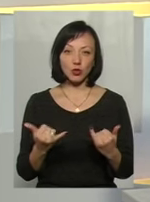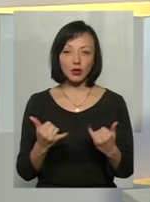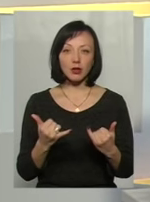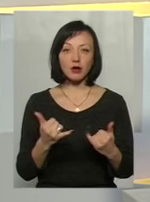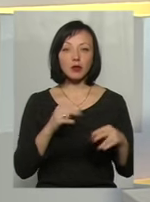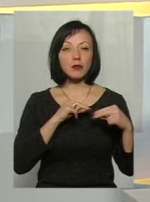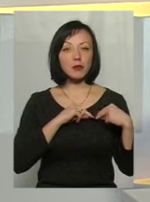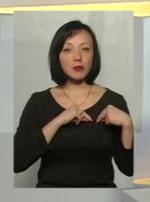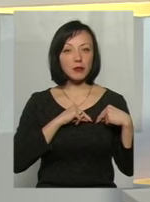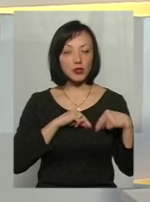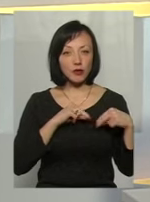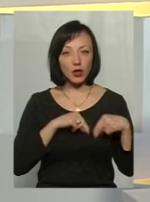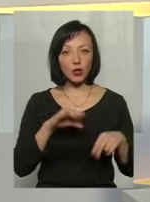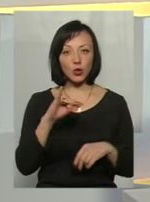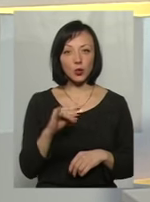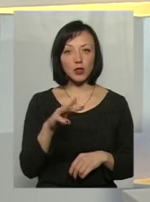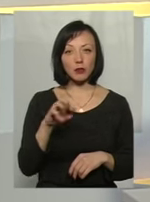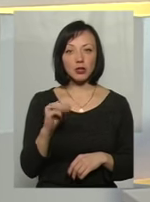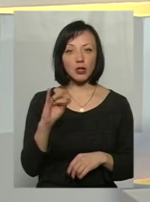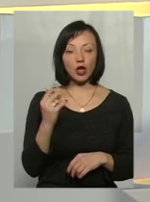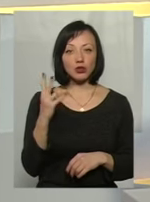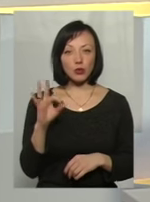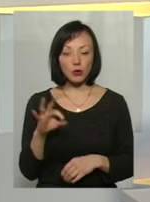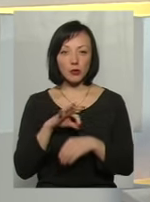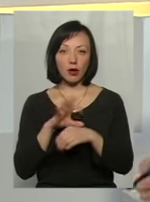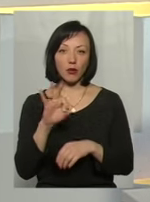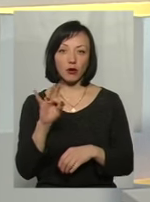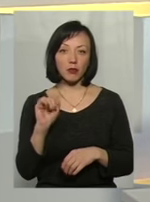студії, для вас працювала Юна Мітрашко, ведуча,